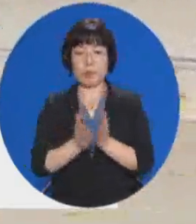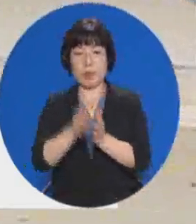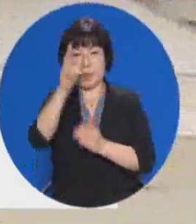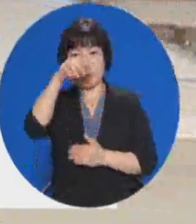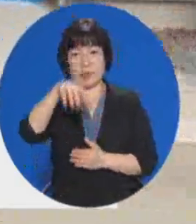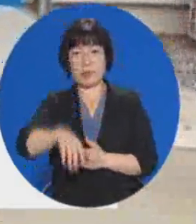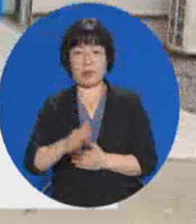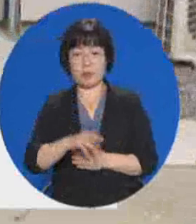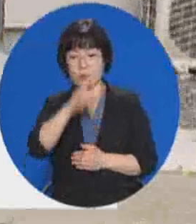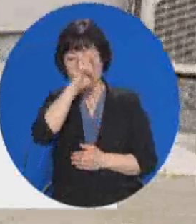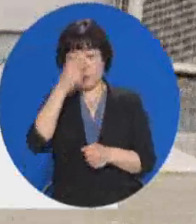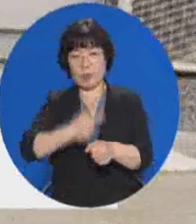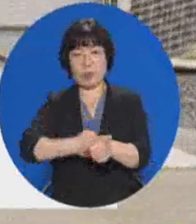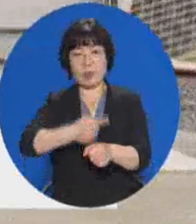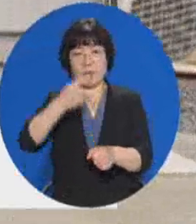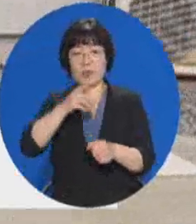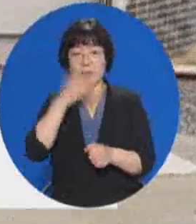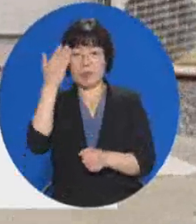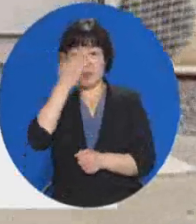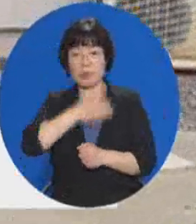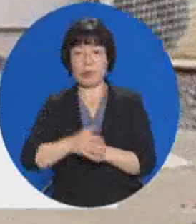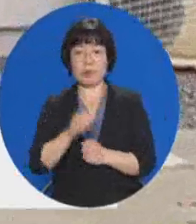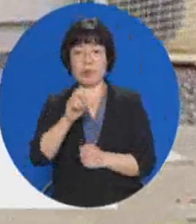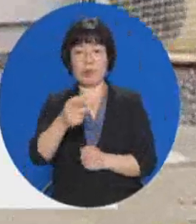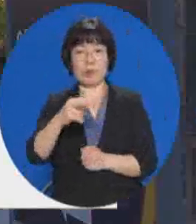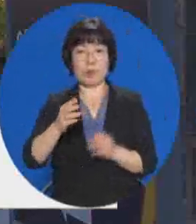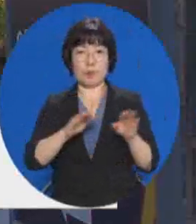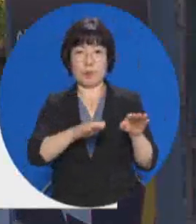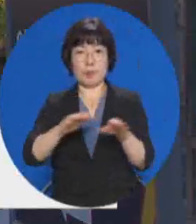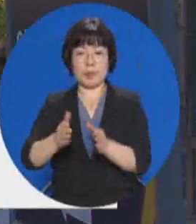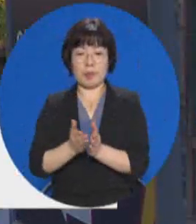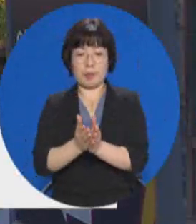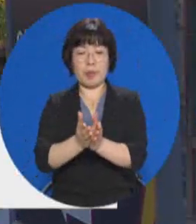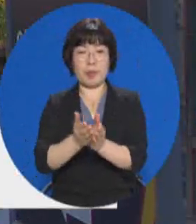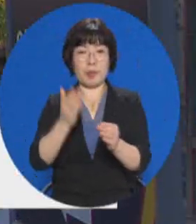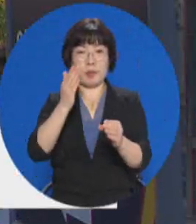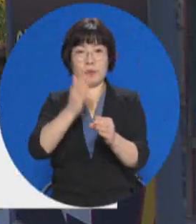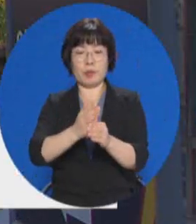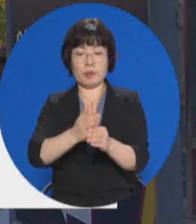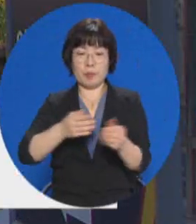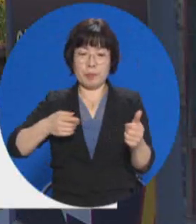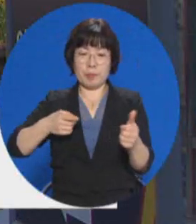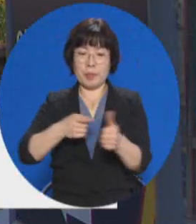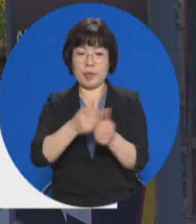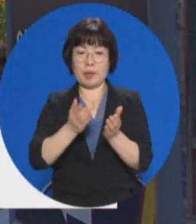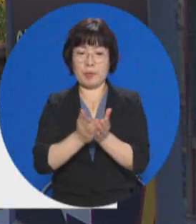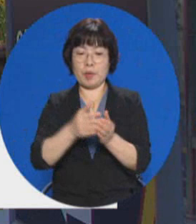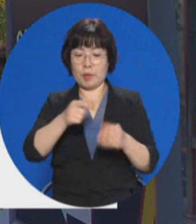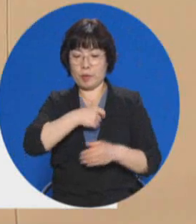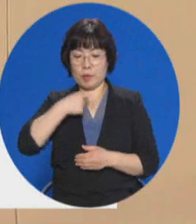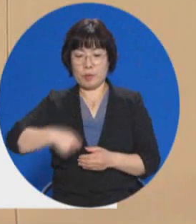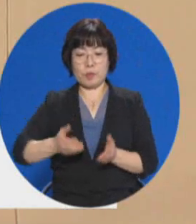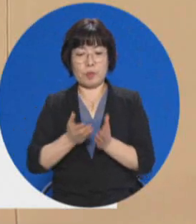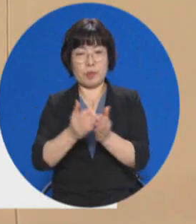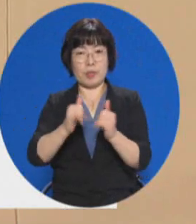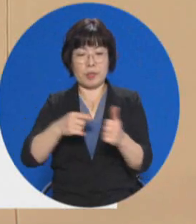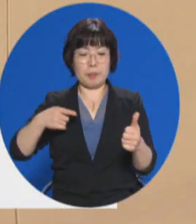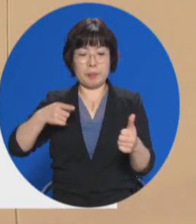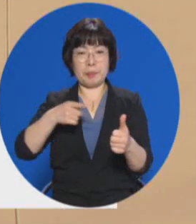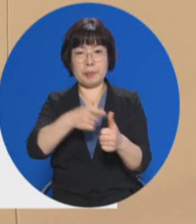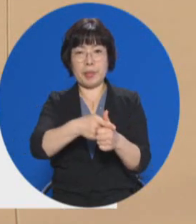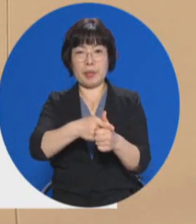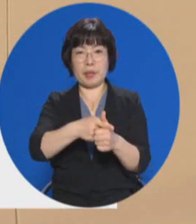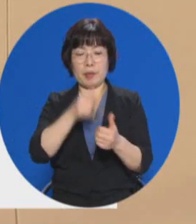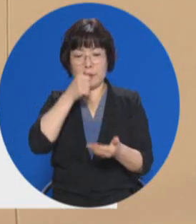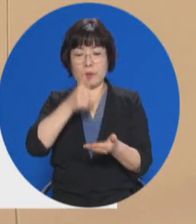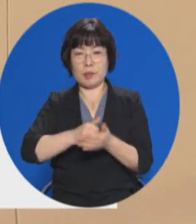여수해양경찰서는 오늘 오후 1시쯤 여수시 연도 인근 해상에서 조업을 하다 선박 내에서 중국인 동료 선원을 흉기로 찌른